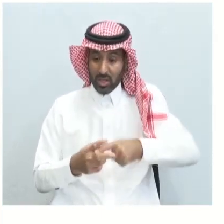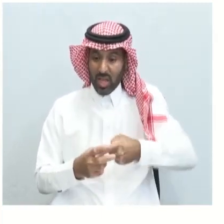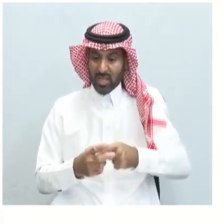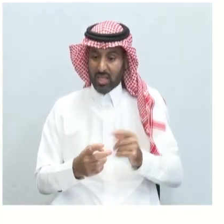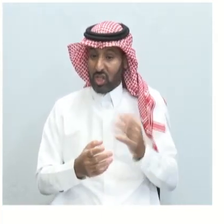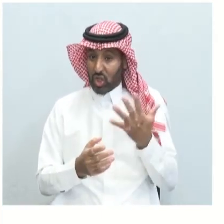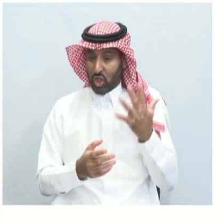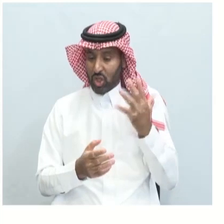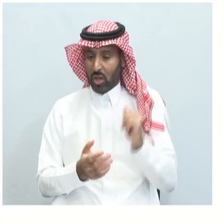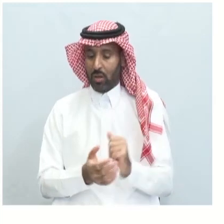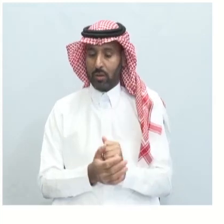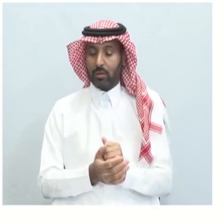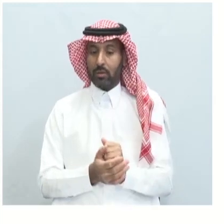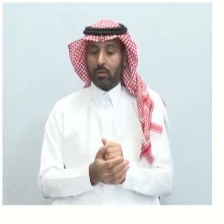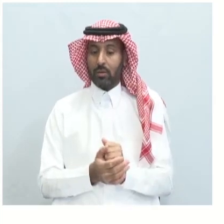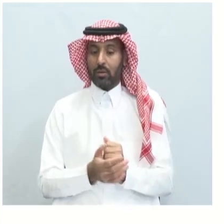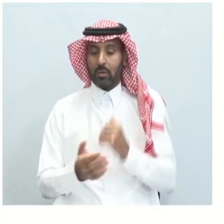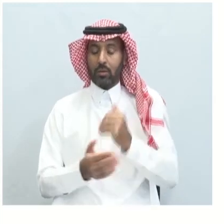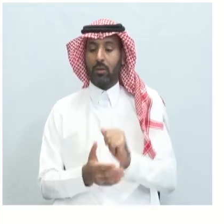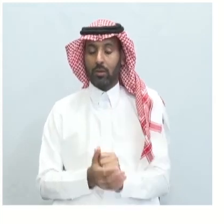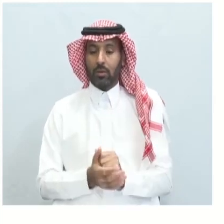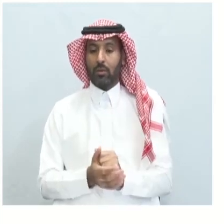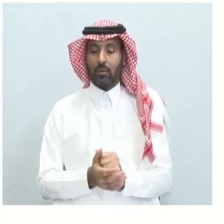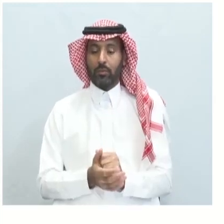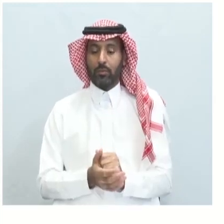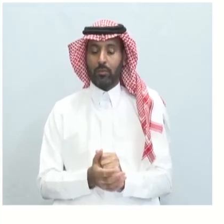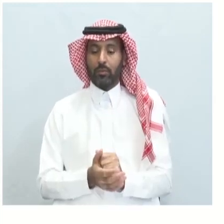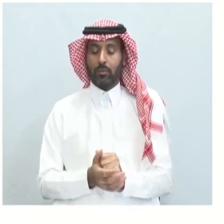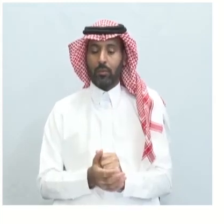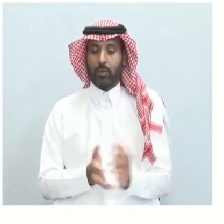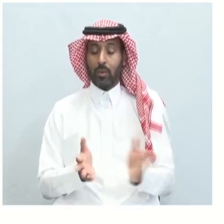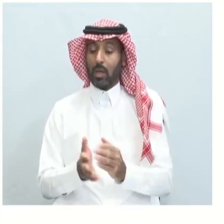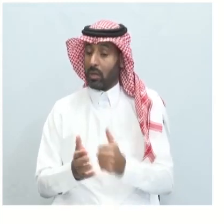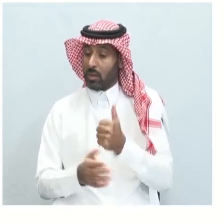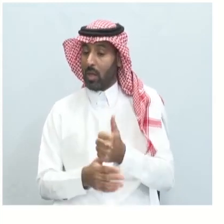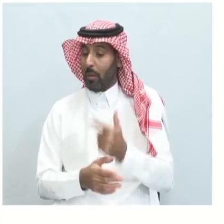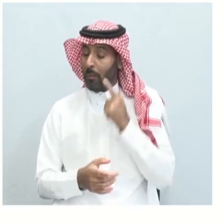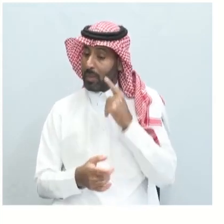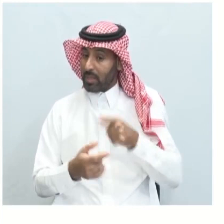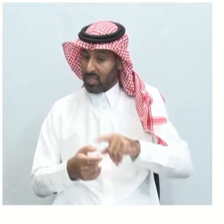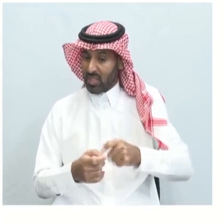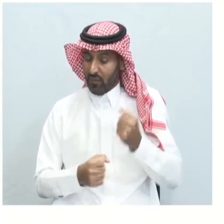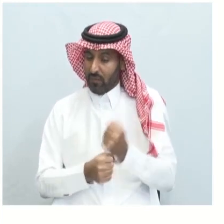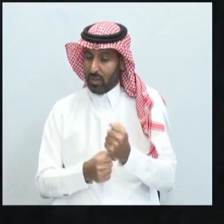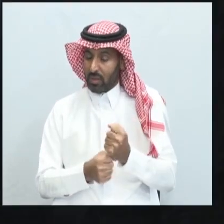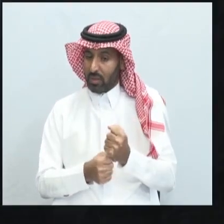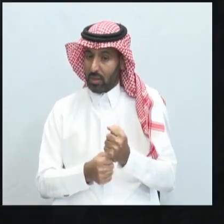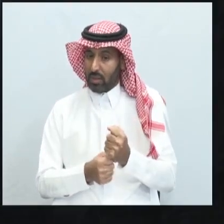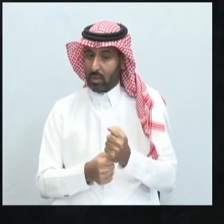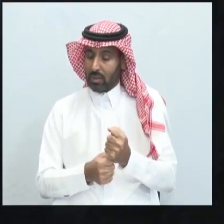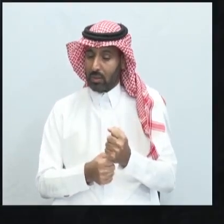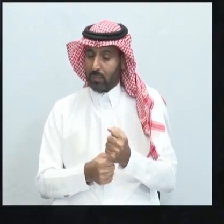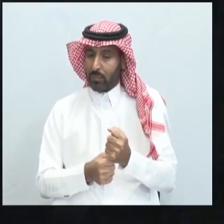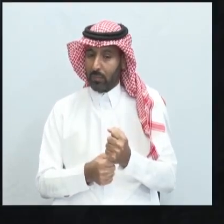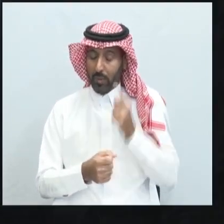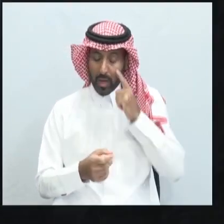الناشئه التقنيات الناشئه واستخدامها له نواحي عديده هنالك جانب ايجابي وجانب سلبي من الجوانب الايجابيه